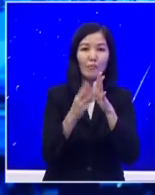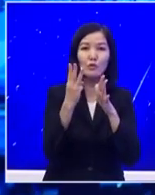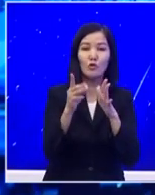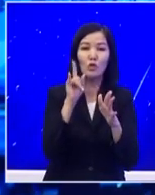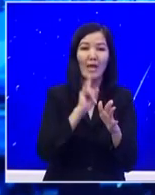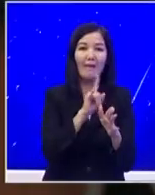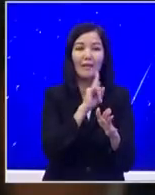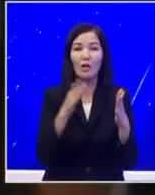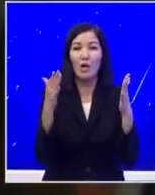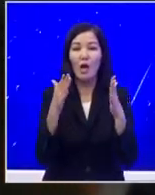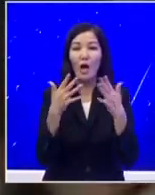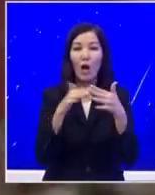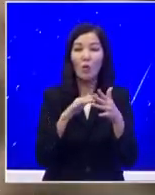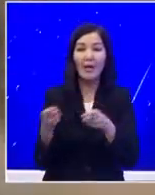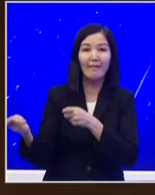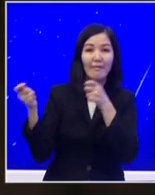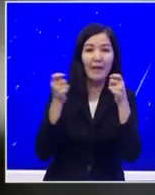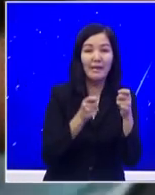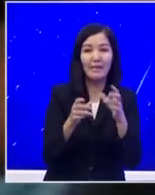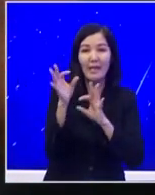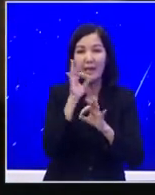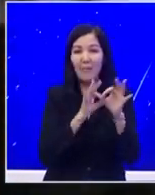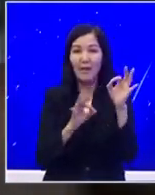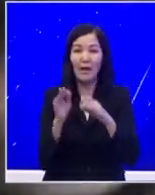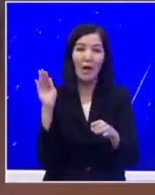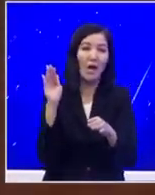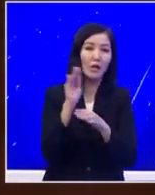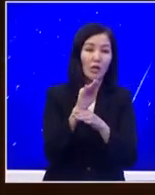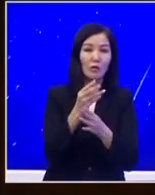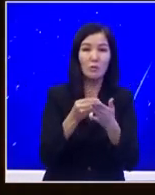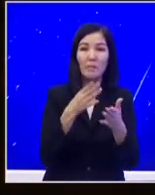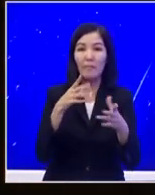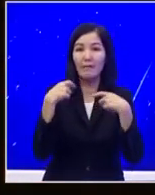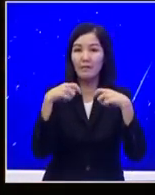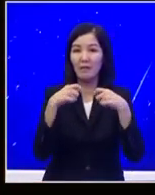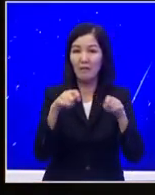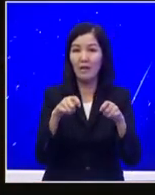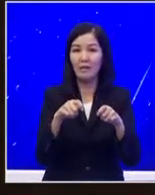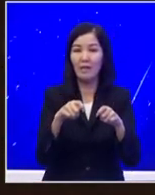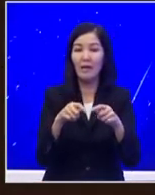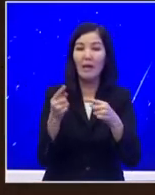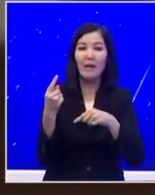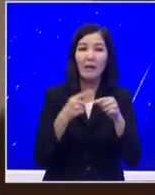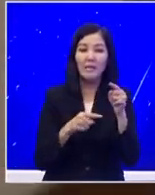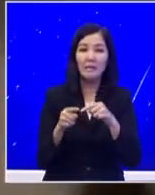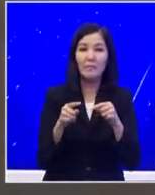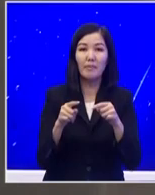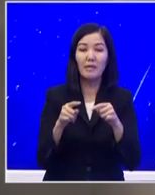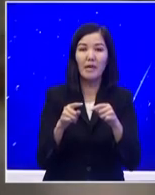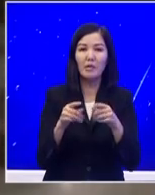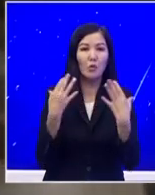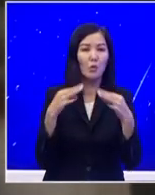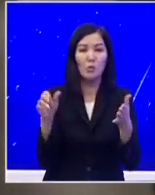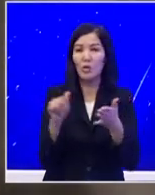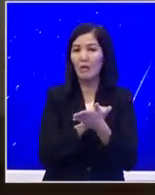жастағы әйелдің ауылға дәрі-дәрмек әкеп, үйден үстіне ақша қосып сатып жүрген анықтаған. Оның бұл кәсіппен айналысуға ешқандай